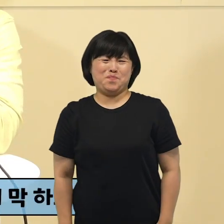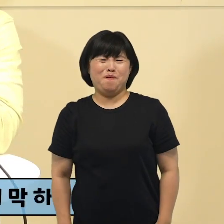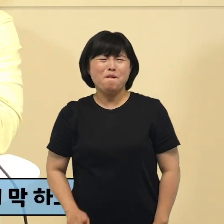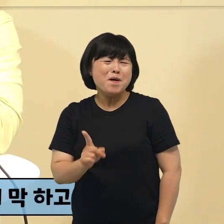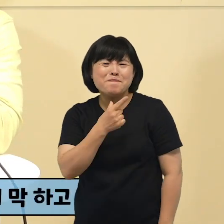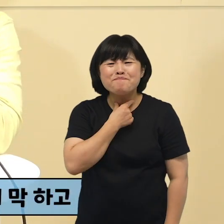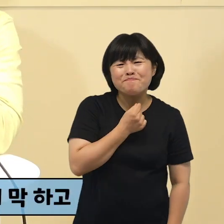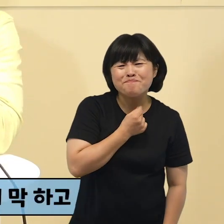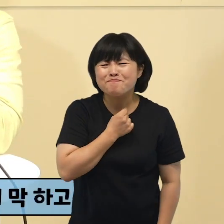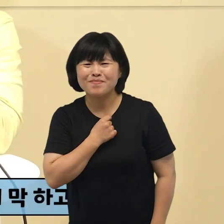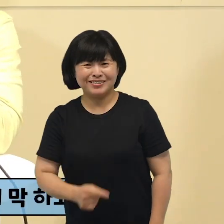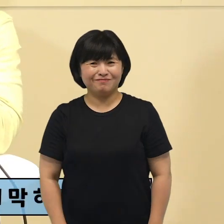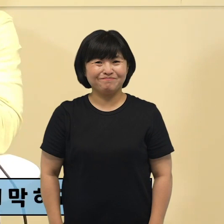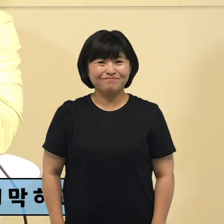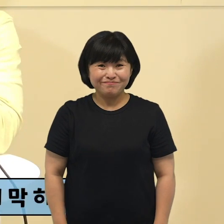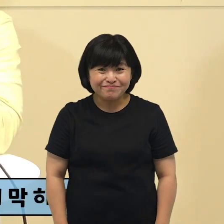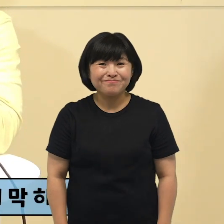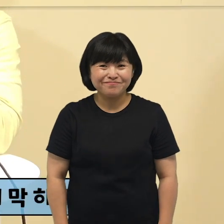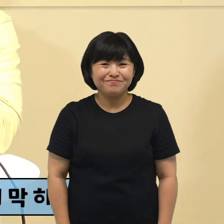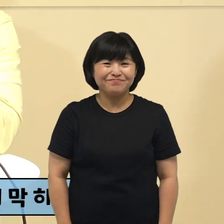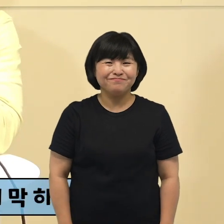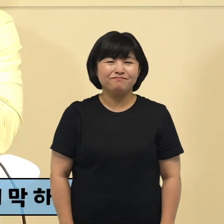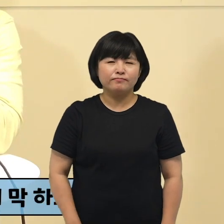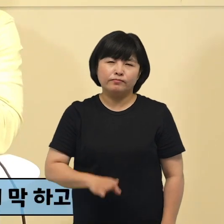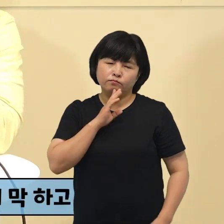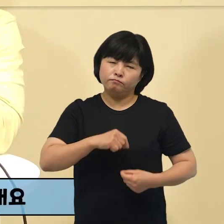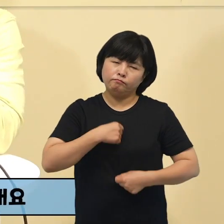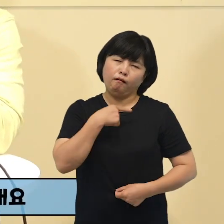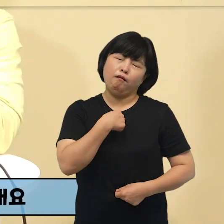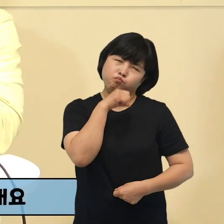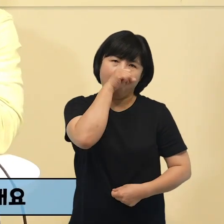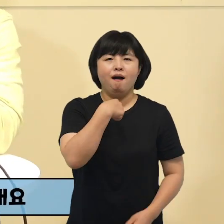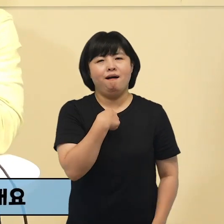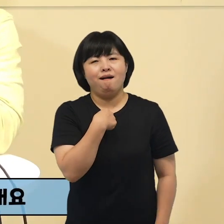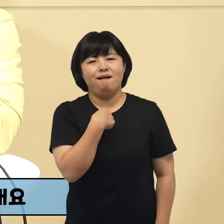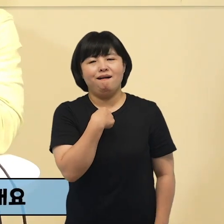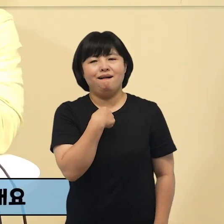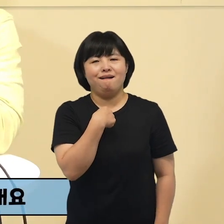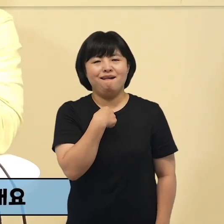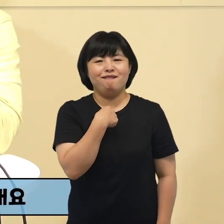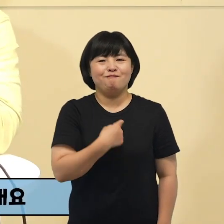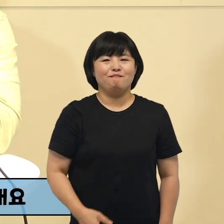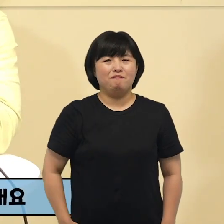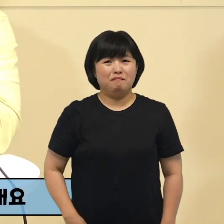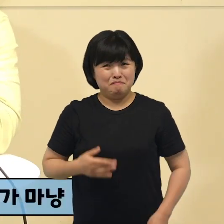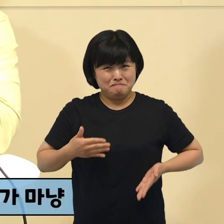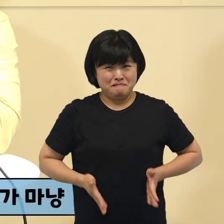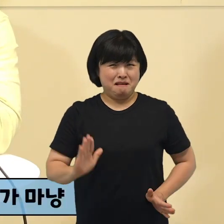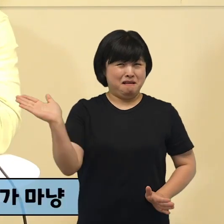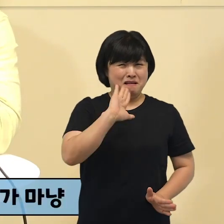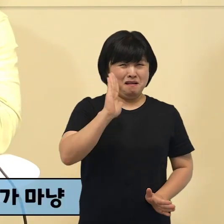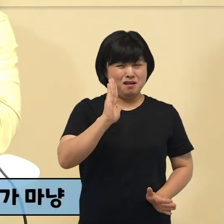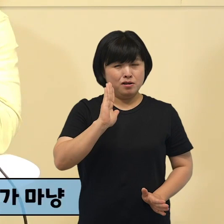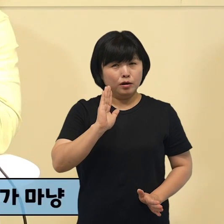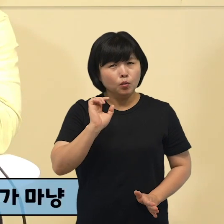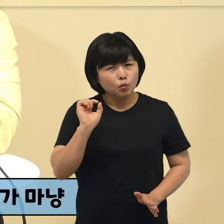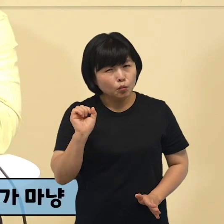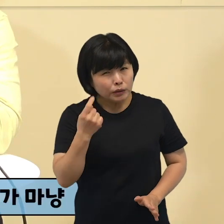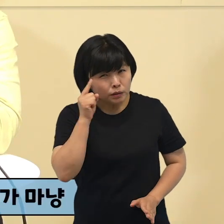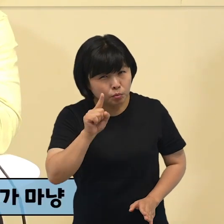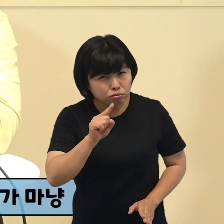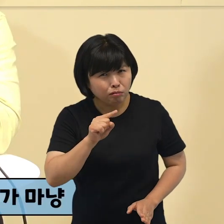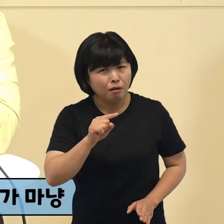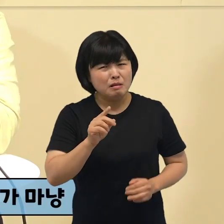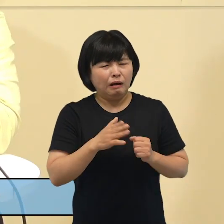하고 카메라가 울리면서 직장에 막 그런 거는 솔직히 저는 좋아하긴 해요. 근데 비자녀주의를 갖게 된 게 제가